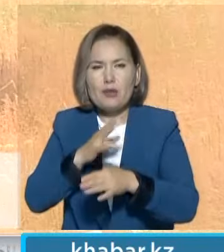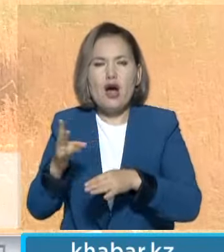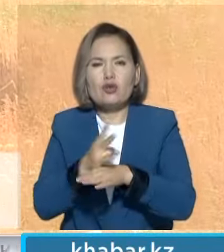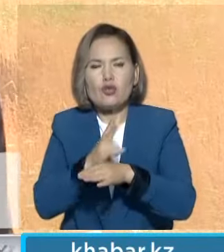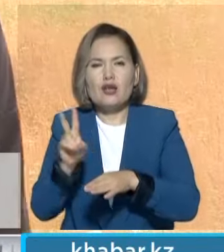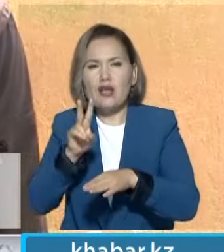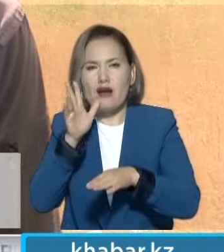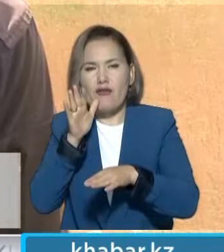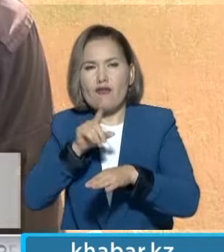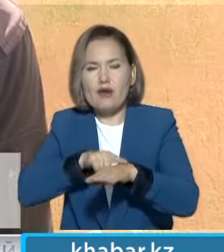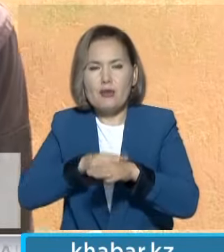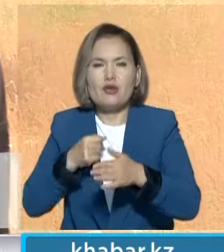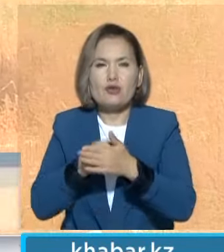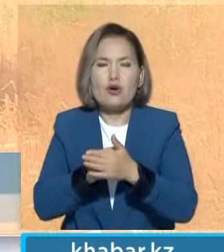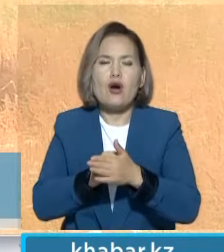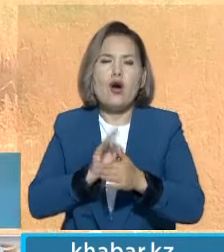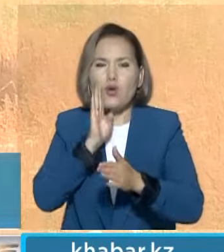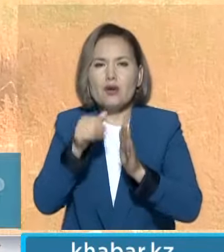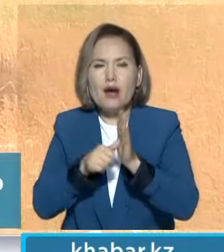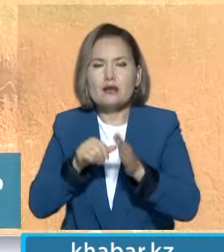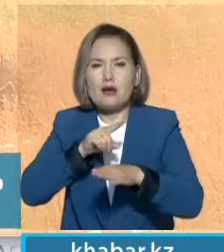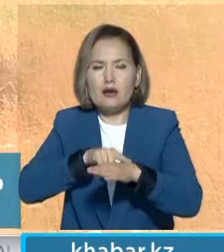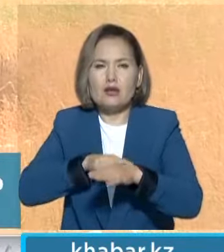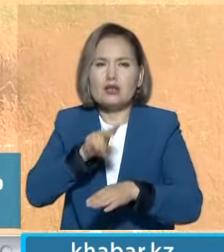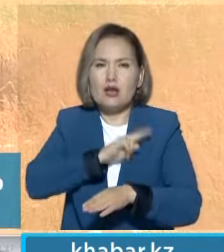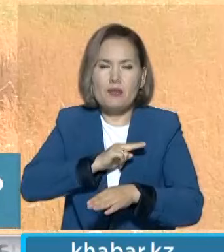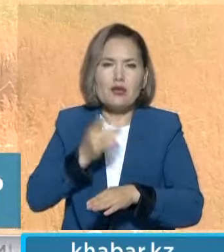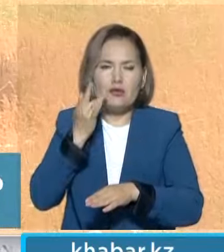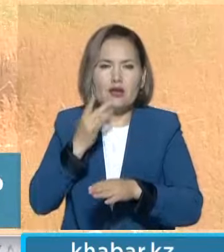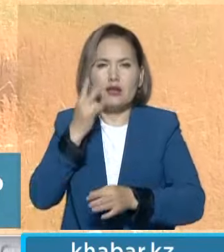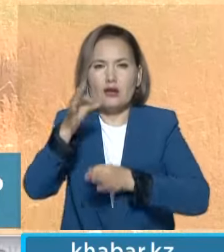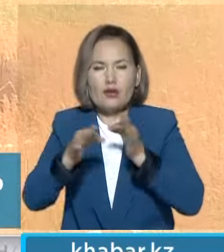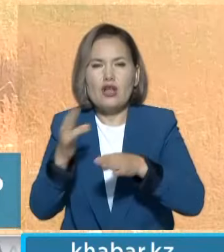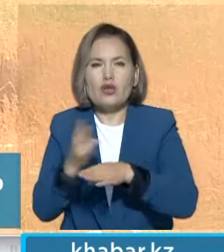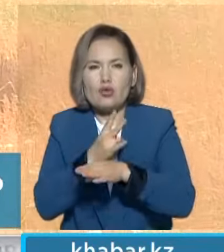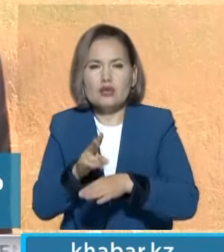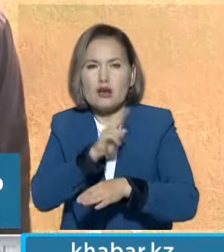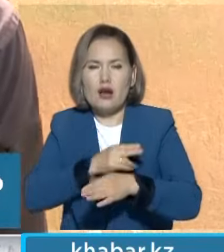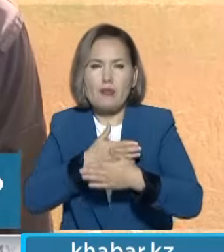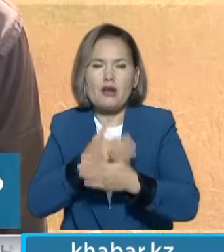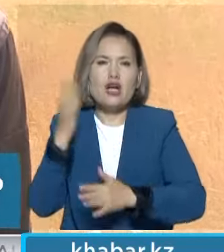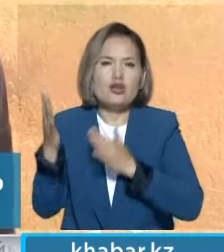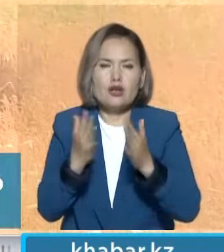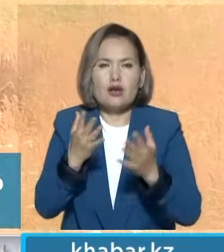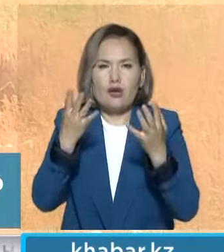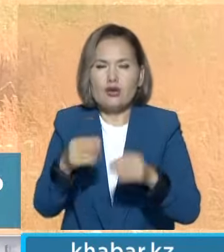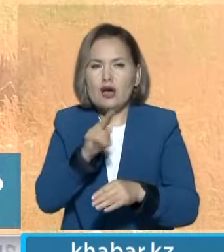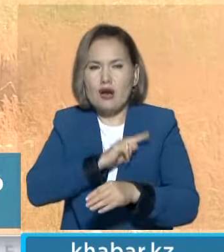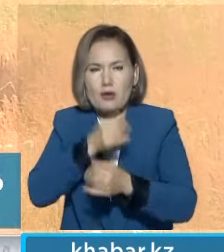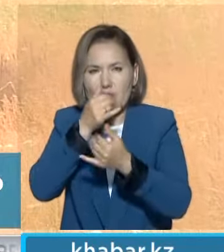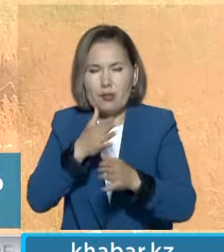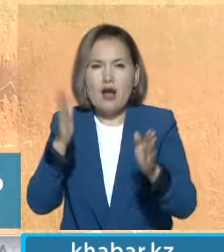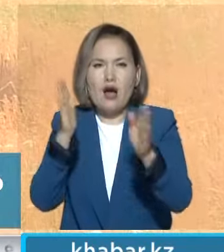таңғы 6-ға дейін, сосын кешкі сағат 8-9-дан түннің бір уағына дейін у себеміз. Желді күні шықпаймыз, өйткені оның